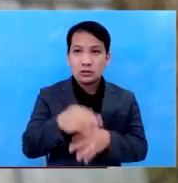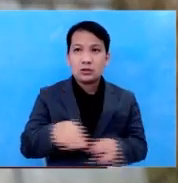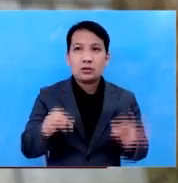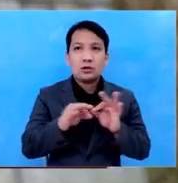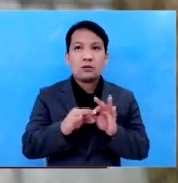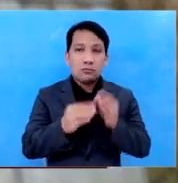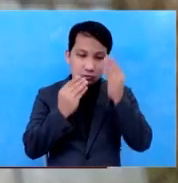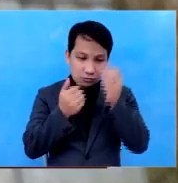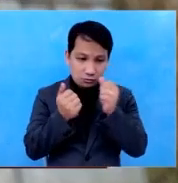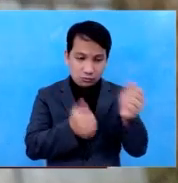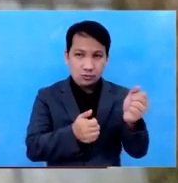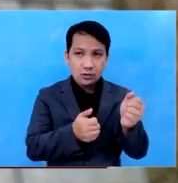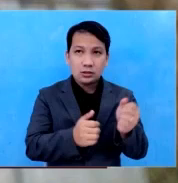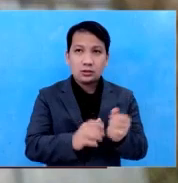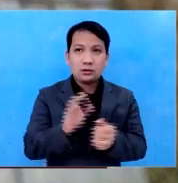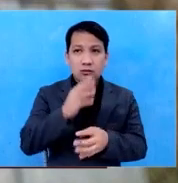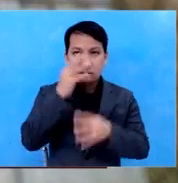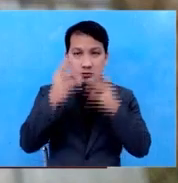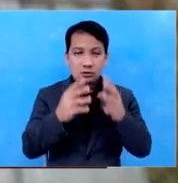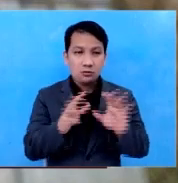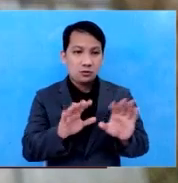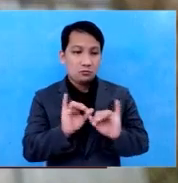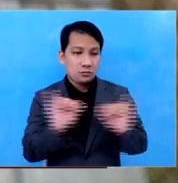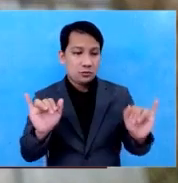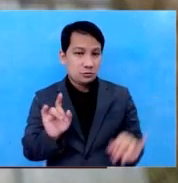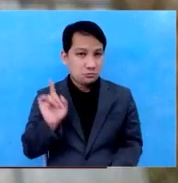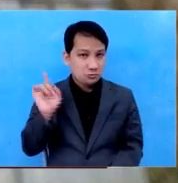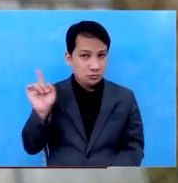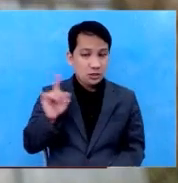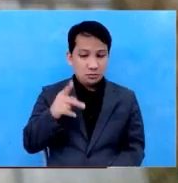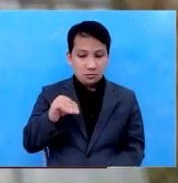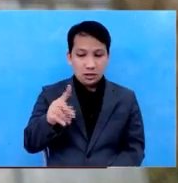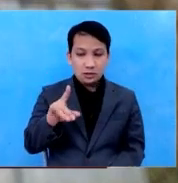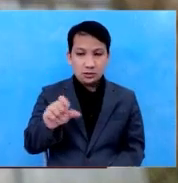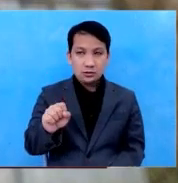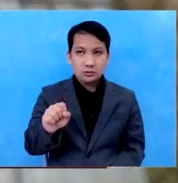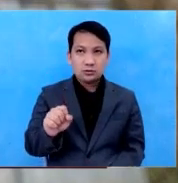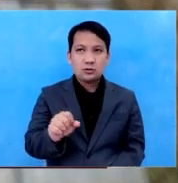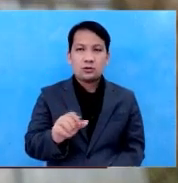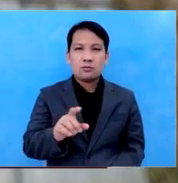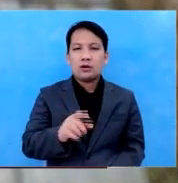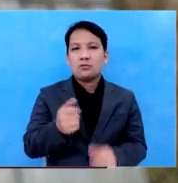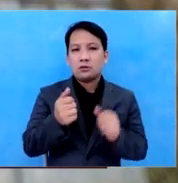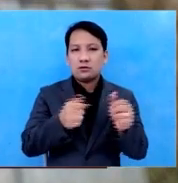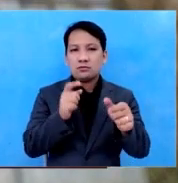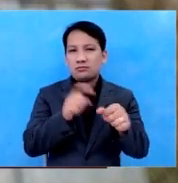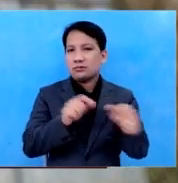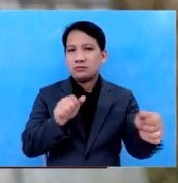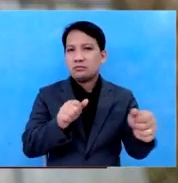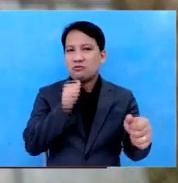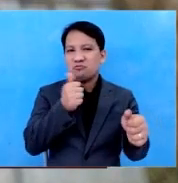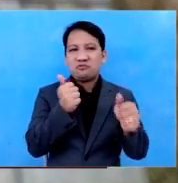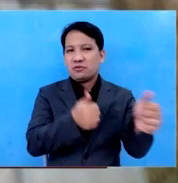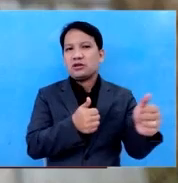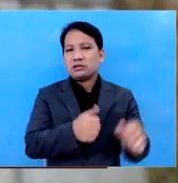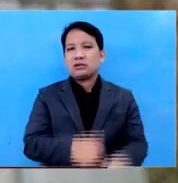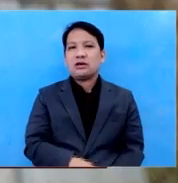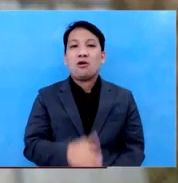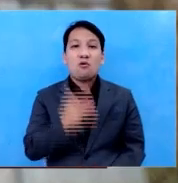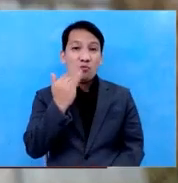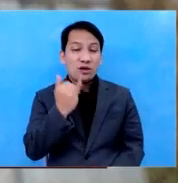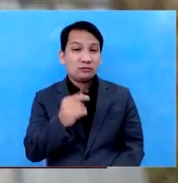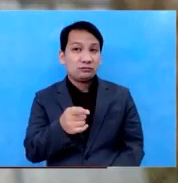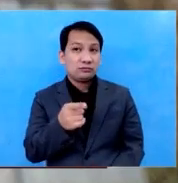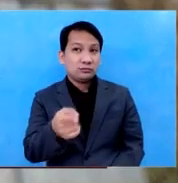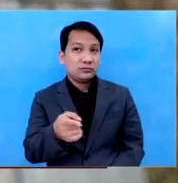sinusundan ninyong content creator, gaya po nitong podcast ni Diogo Correa, unfollow at unsubscribe na po. Sa panahon ngayon,